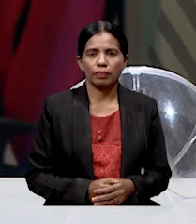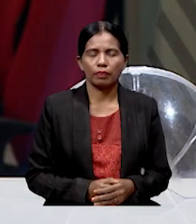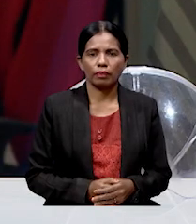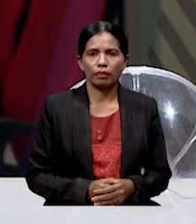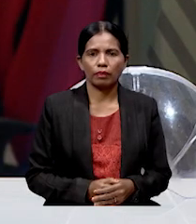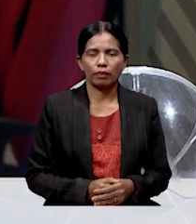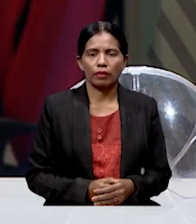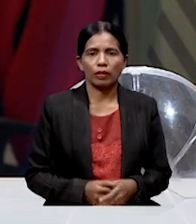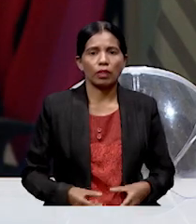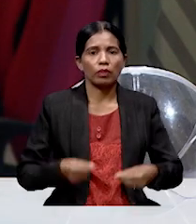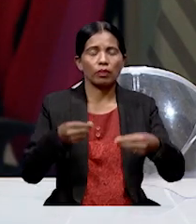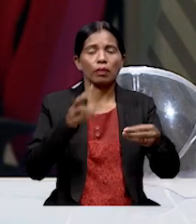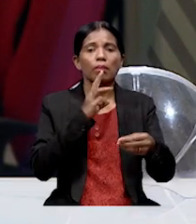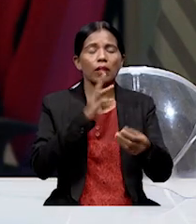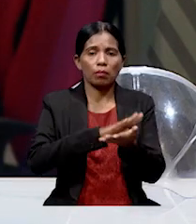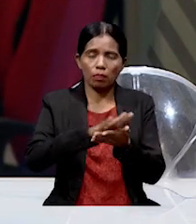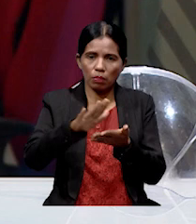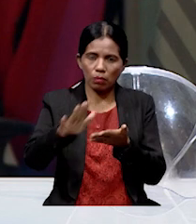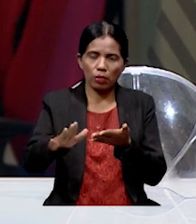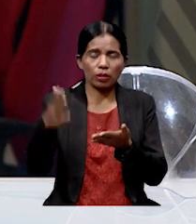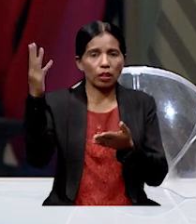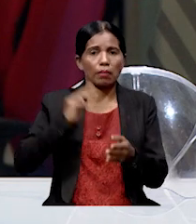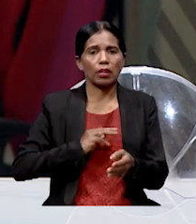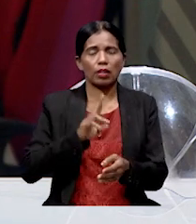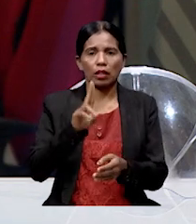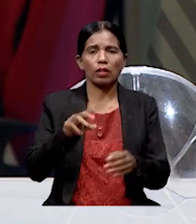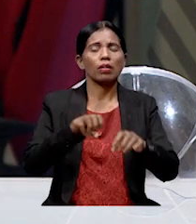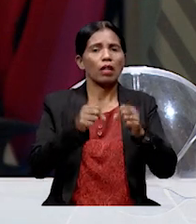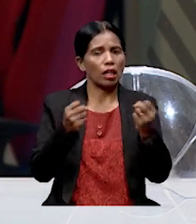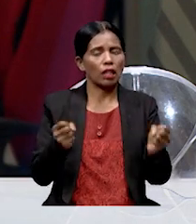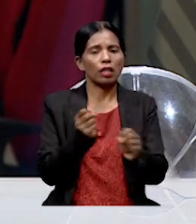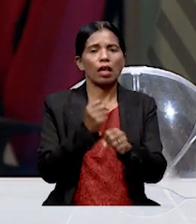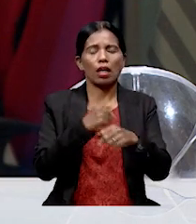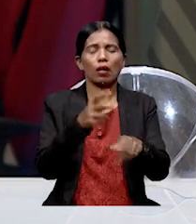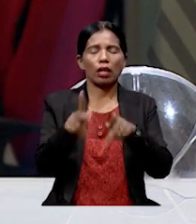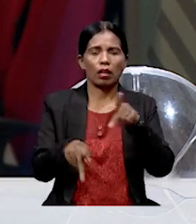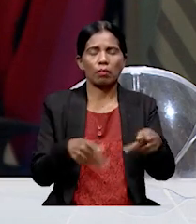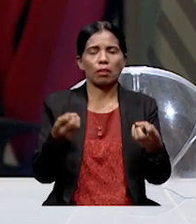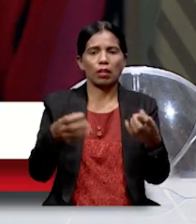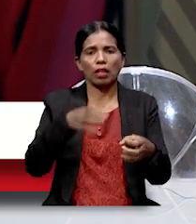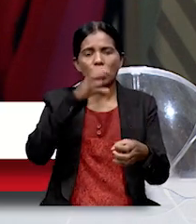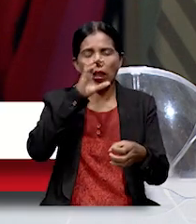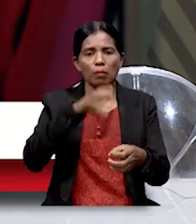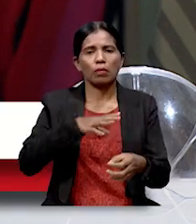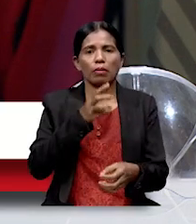Banque fornece BEMOS e Hamanleu at halo consumidor sira consumi bemerak.